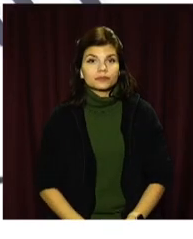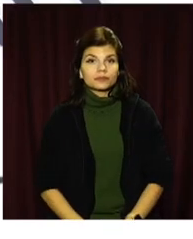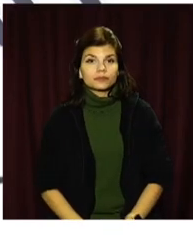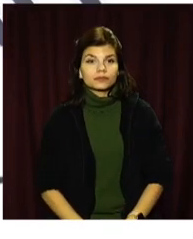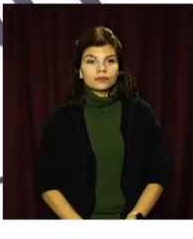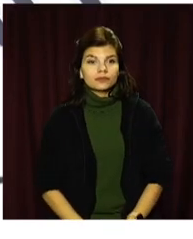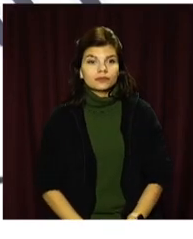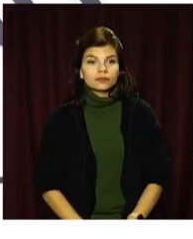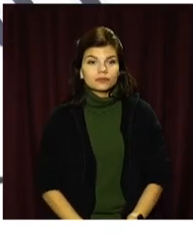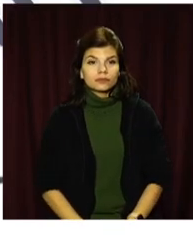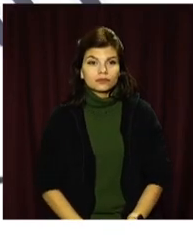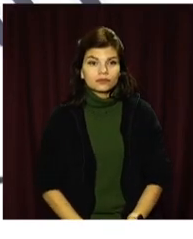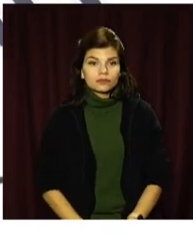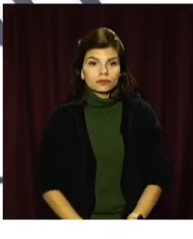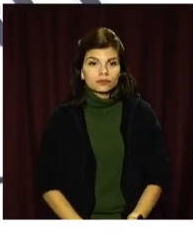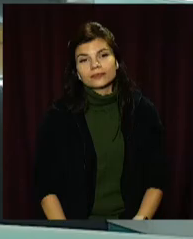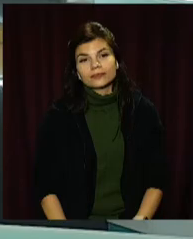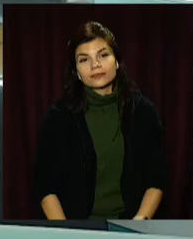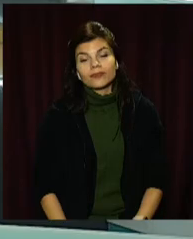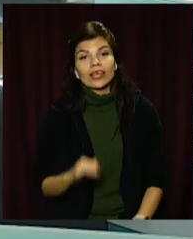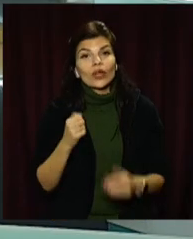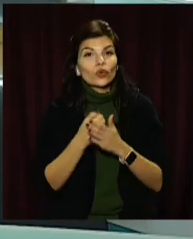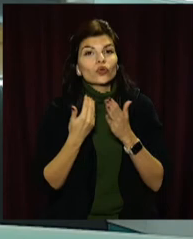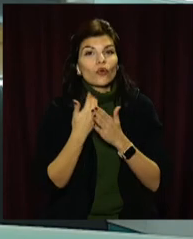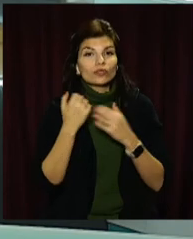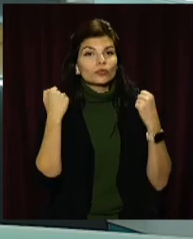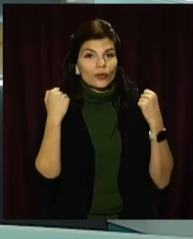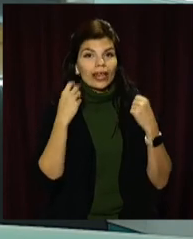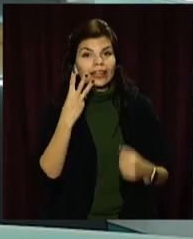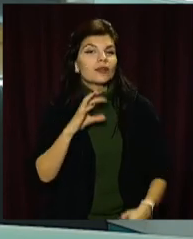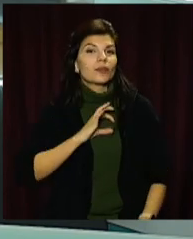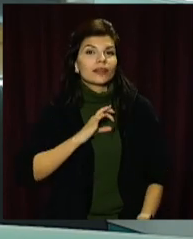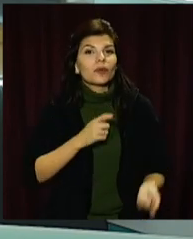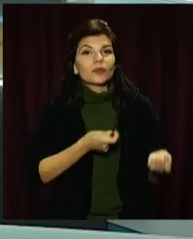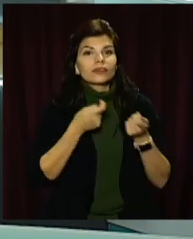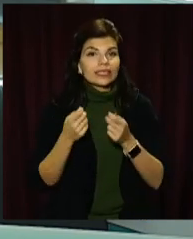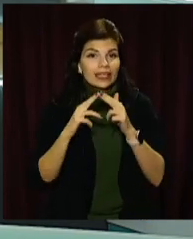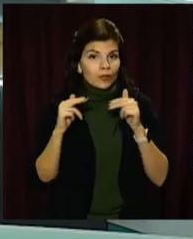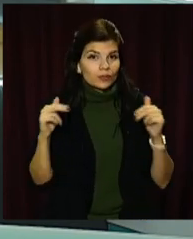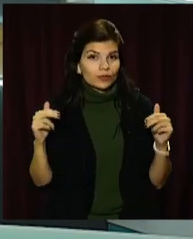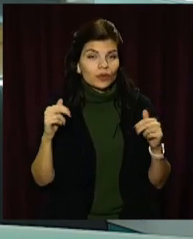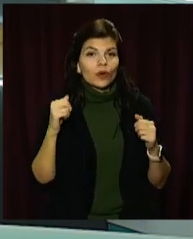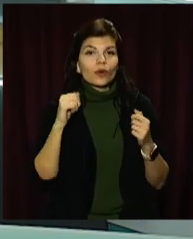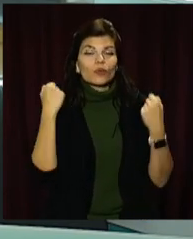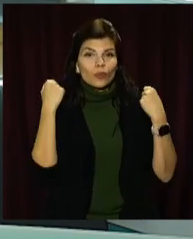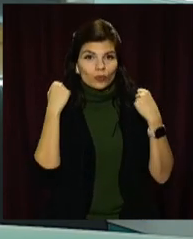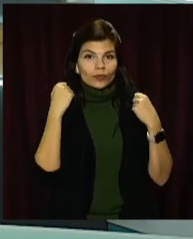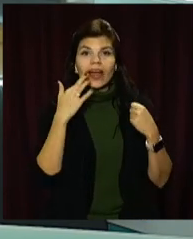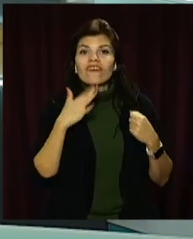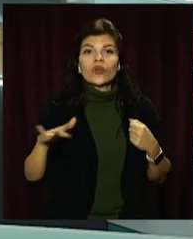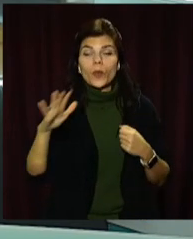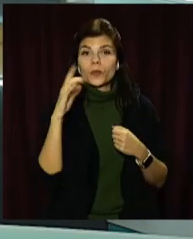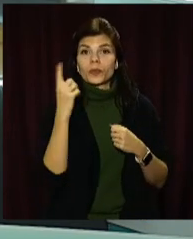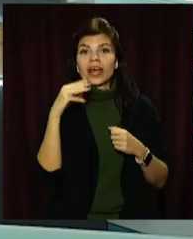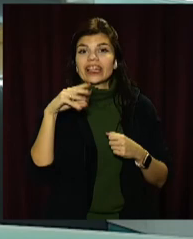News, телеканал «Відкритий». І до новин спорту. Три медалі привезли дніпропетровські борці з європейської